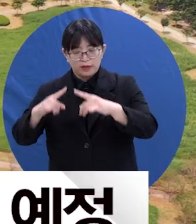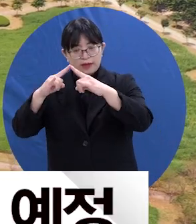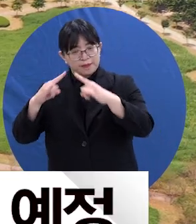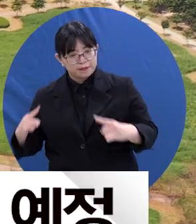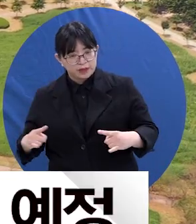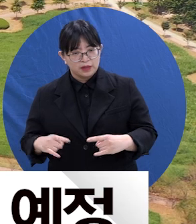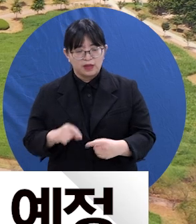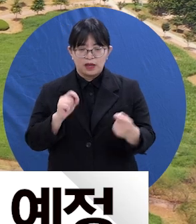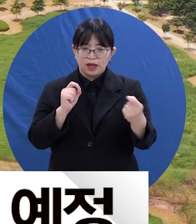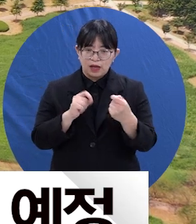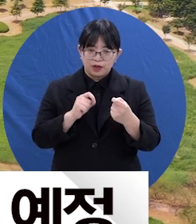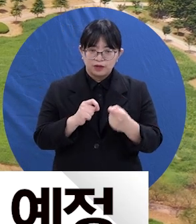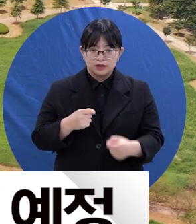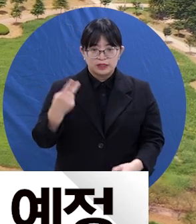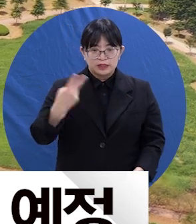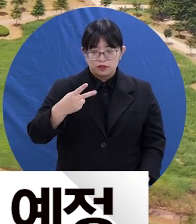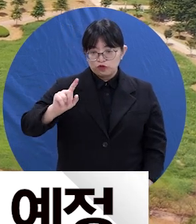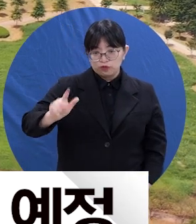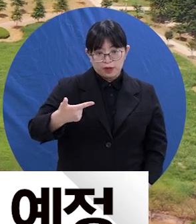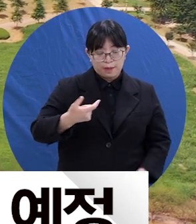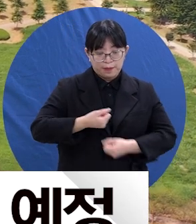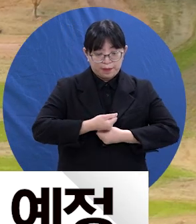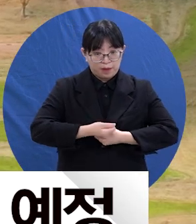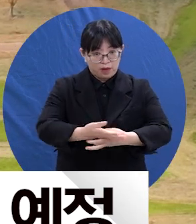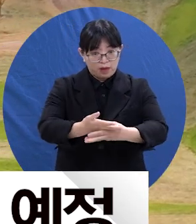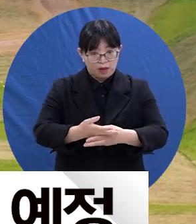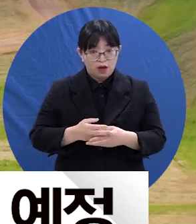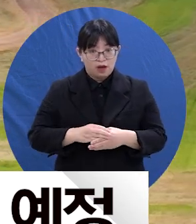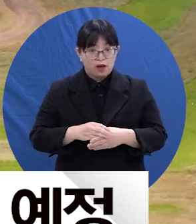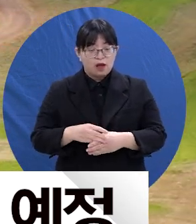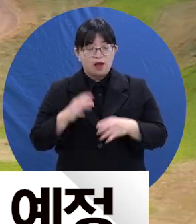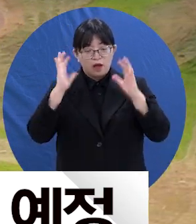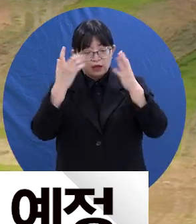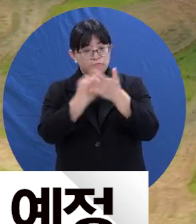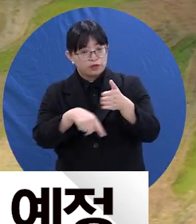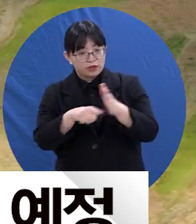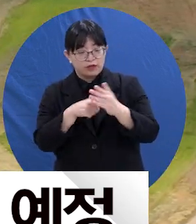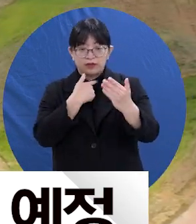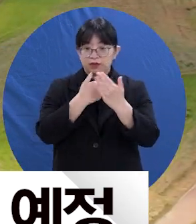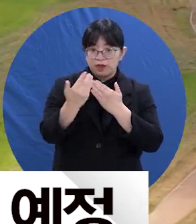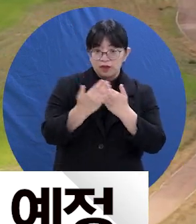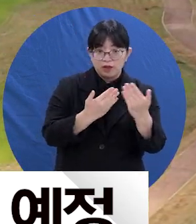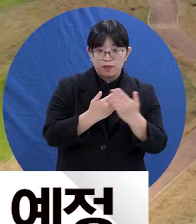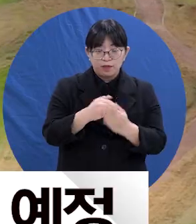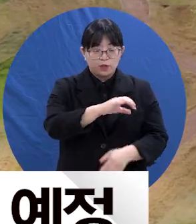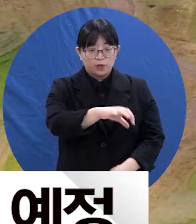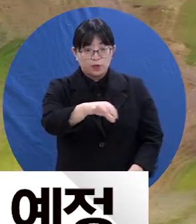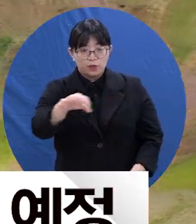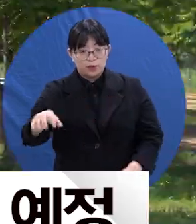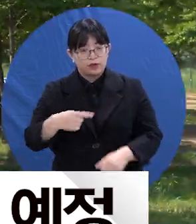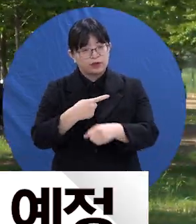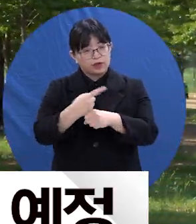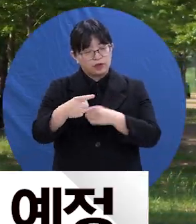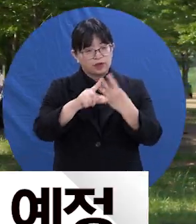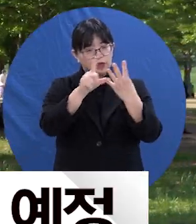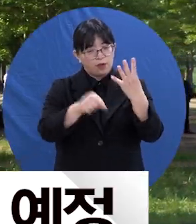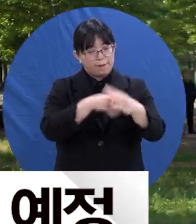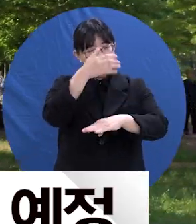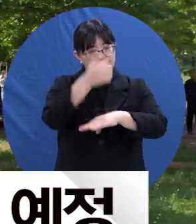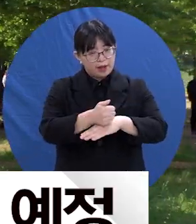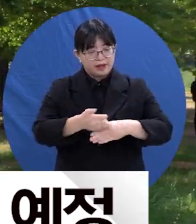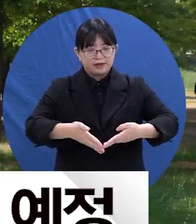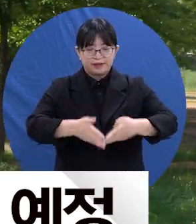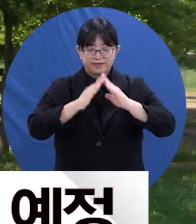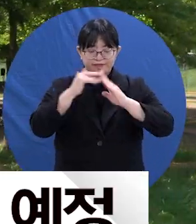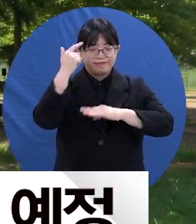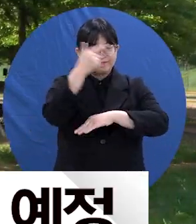양산시는 황산공원 내 캠핑장과 이색광장에 인접한 2,600규모의 부지에 어린이를 위한 체험 놀이시설을 내년